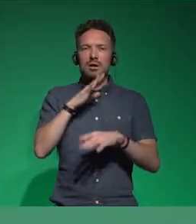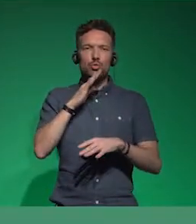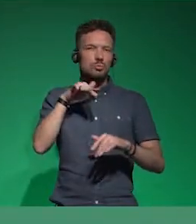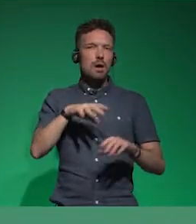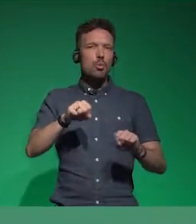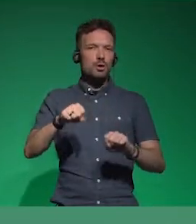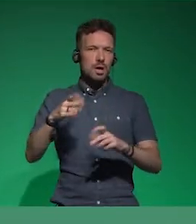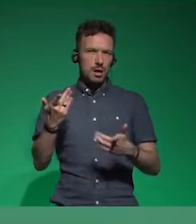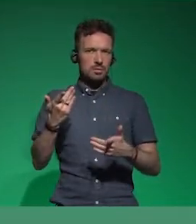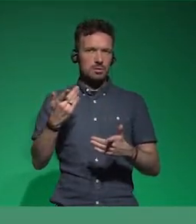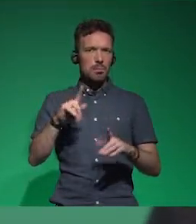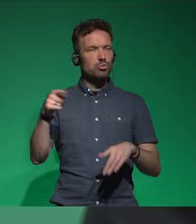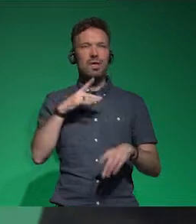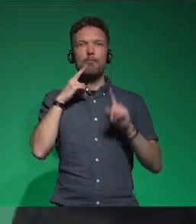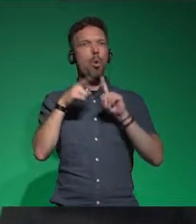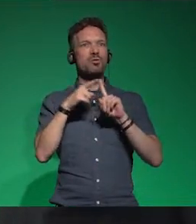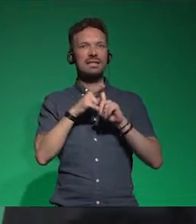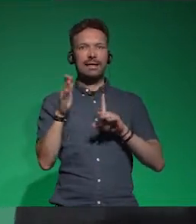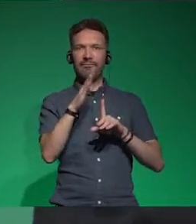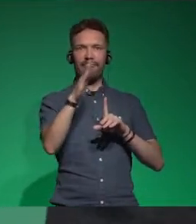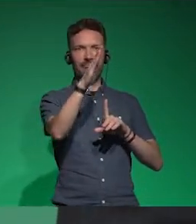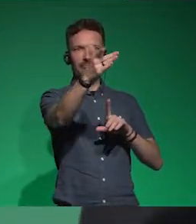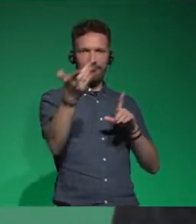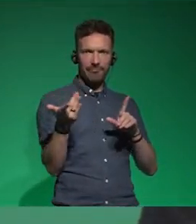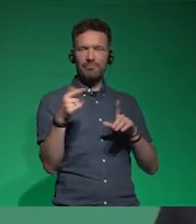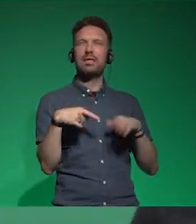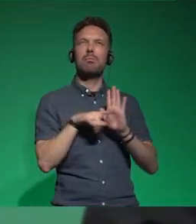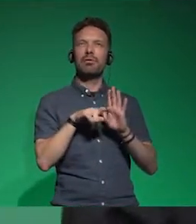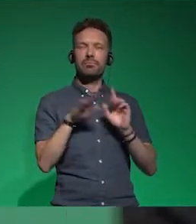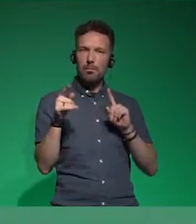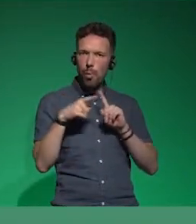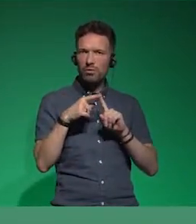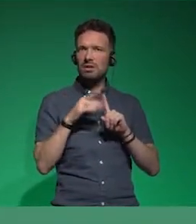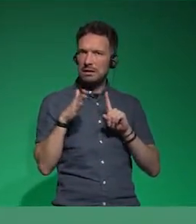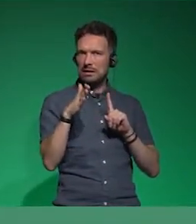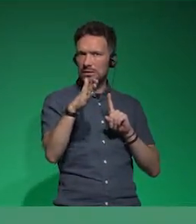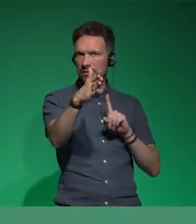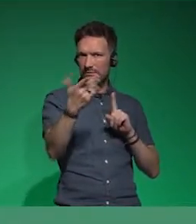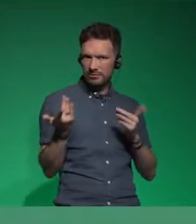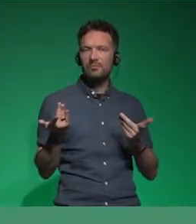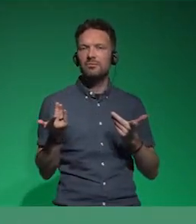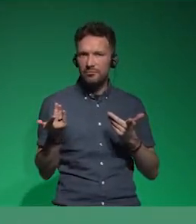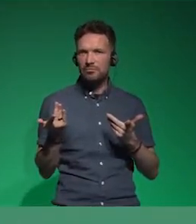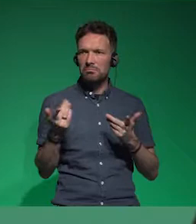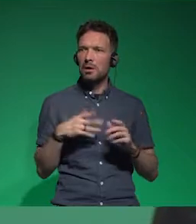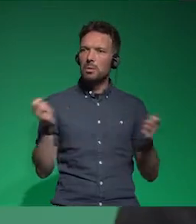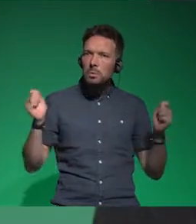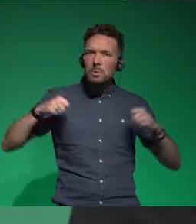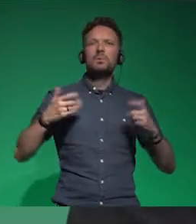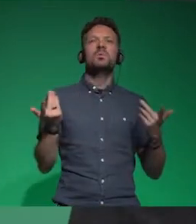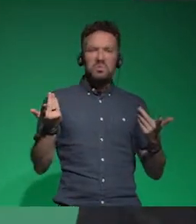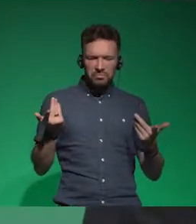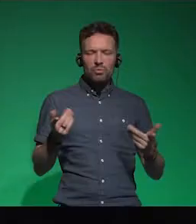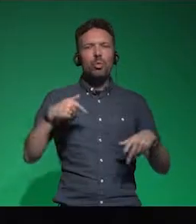entwickeln und nach vorne schauen. Es gibt Gestaltungsmöglichkeiten, hier einen Beitrag zum Klimaschutz zu leisten und das wollen